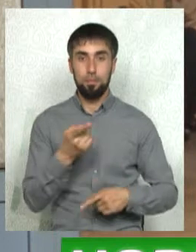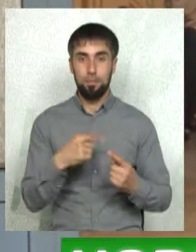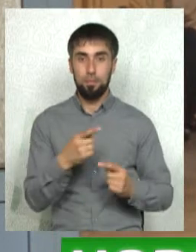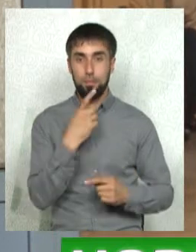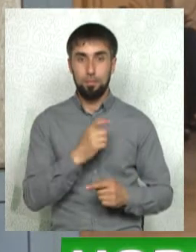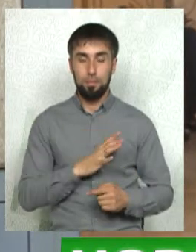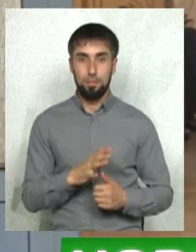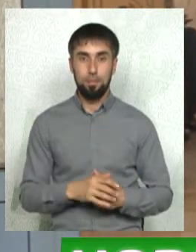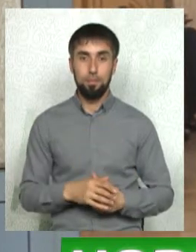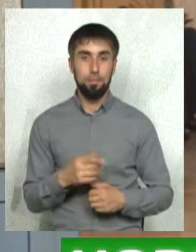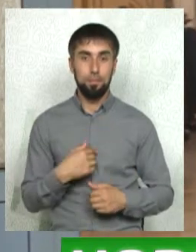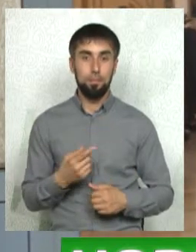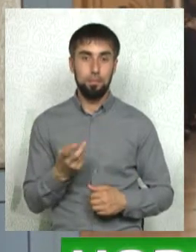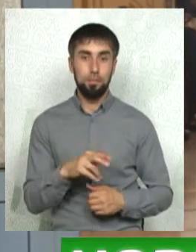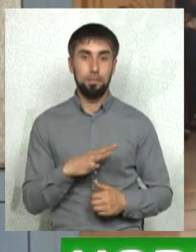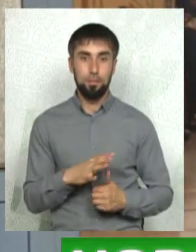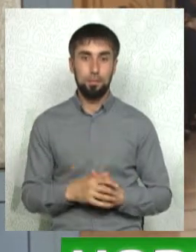висая. Юхвин,